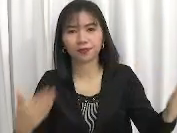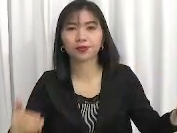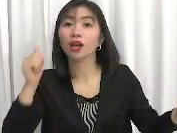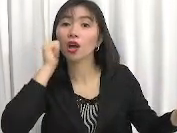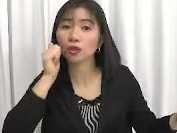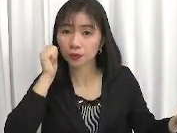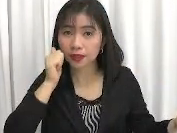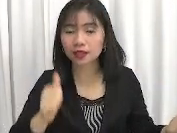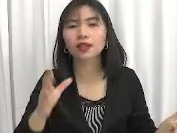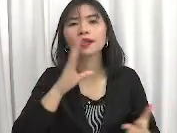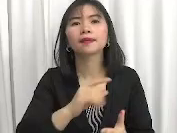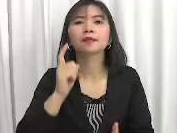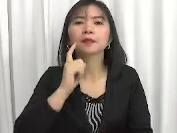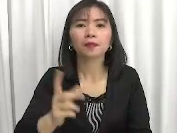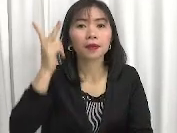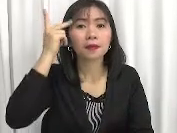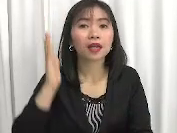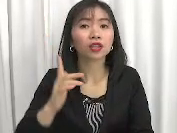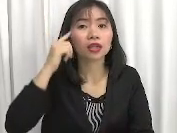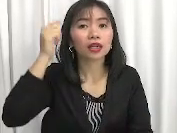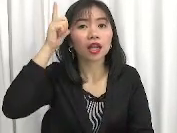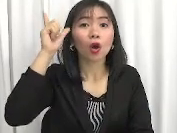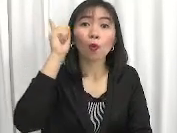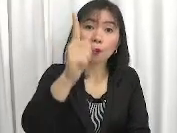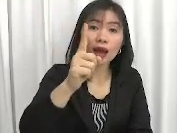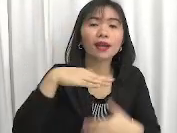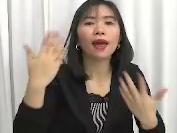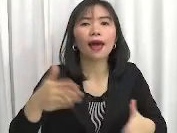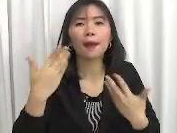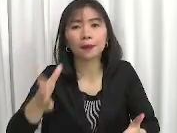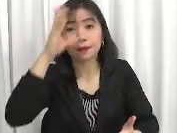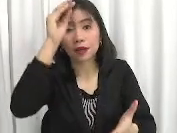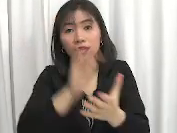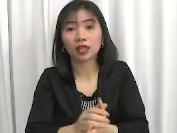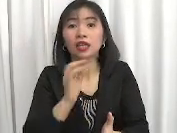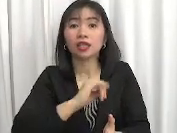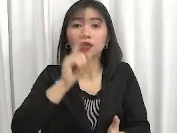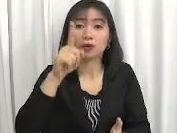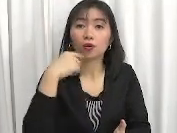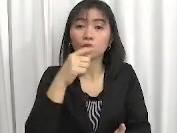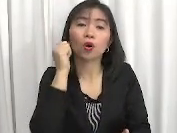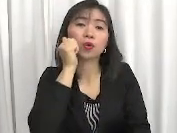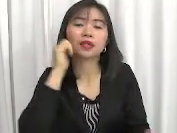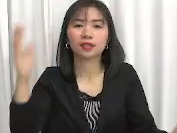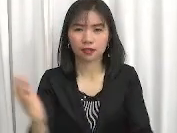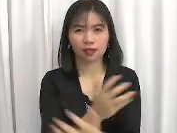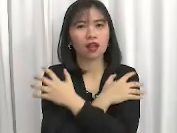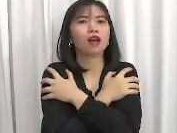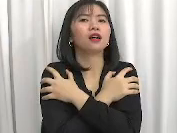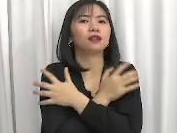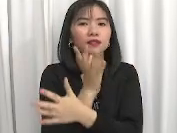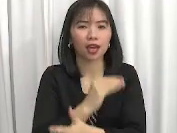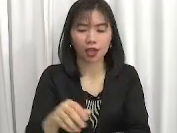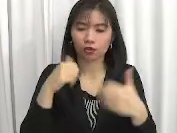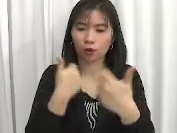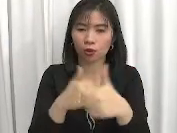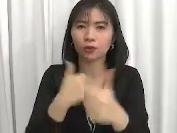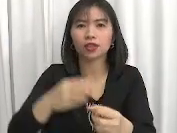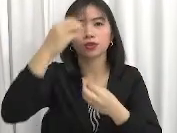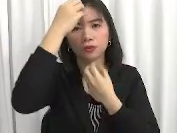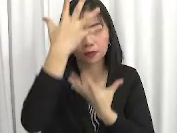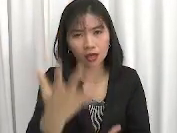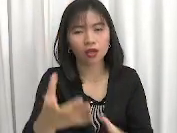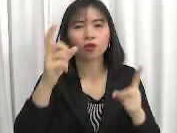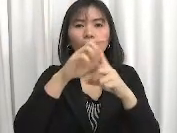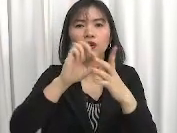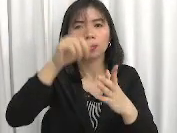At sabi ni Pastor Hill, ang masayang asawa ay ang asawang nagmamahal at nananatiling sumusunod sa salita ng